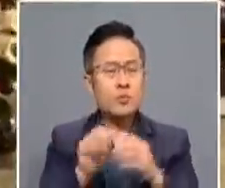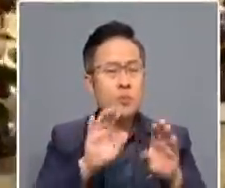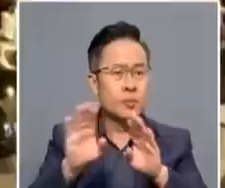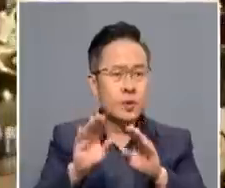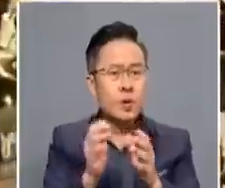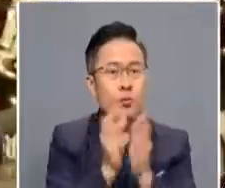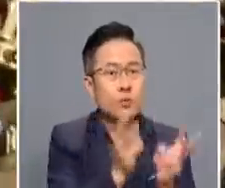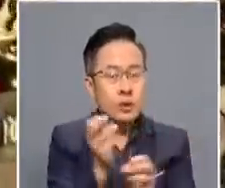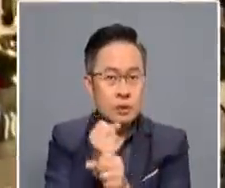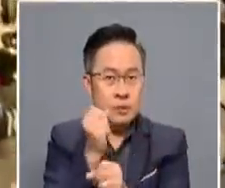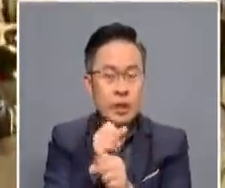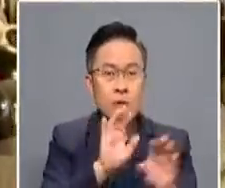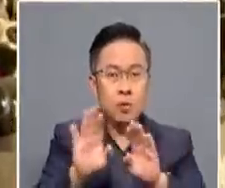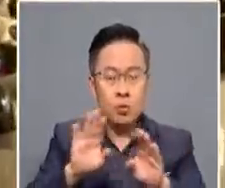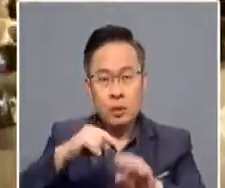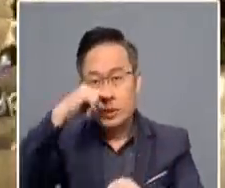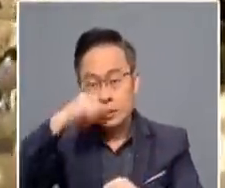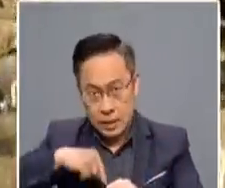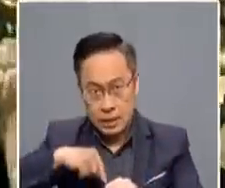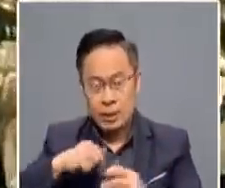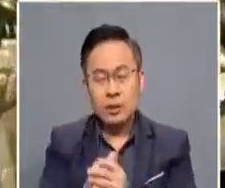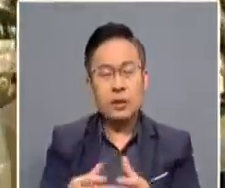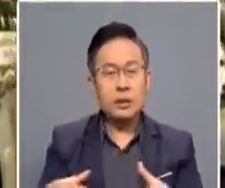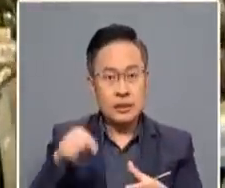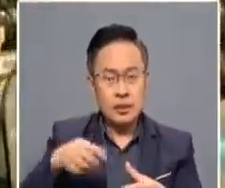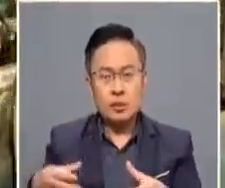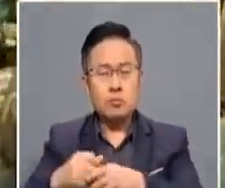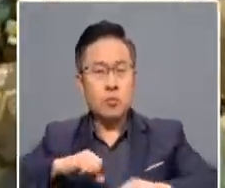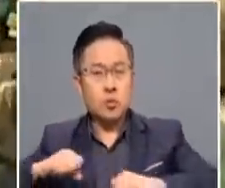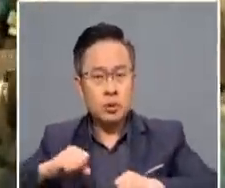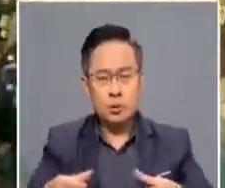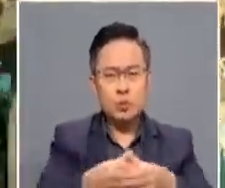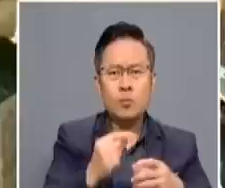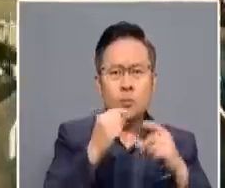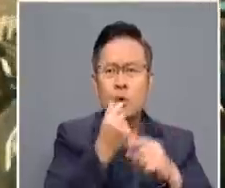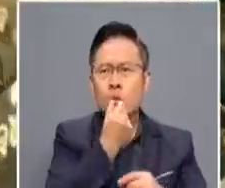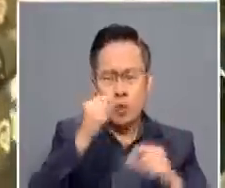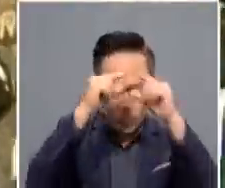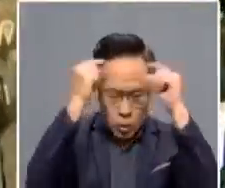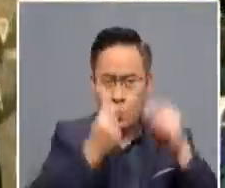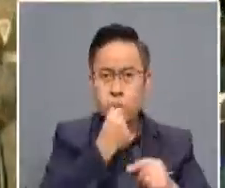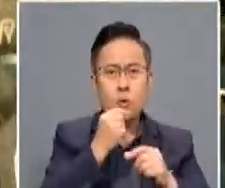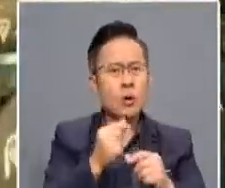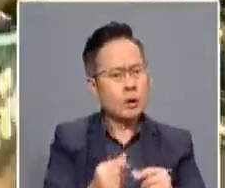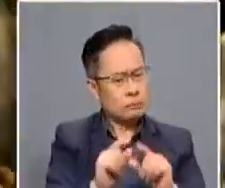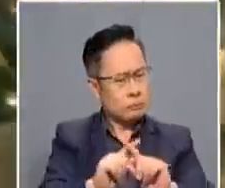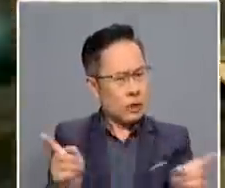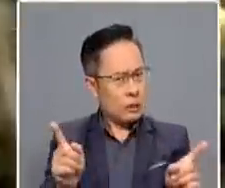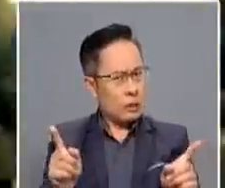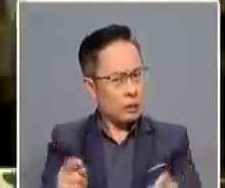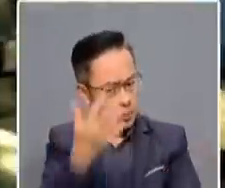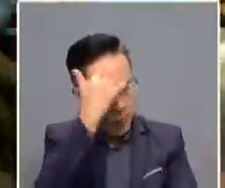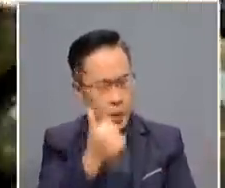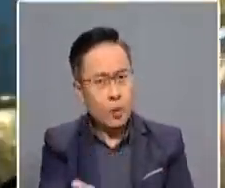วิธีการปฏิบัติกับกลุ่มของผู้ชุมนุมกลุ่มพันธมิตรกลุ่มกปปส.นั้นนายกบอกว่าคือมันคนละเรื่องคนละรัฐบาลกันคน